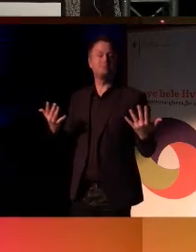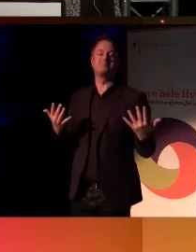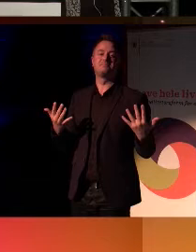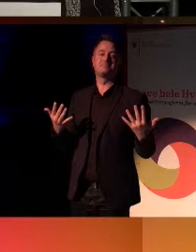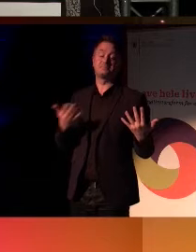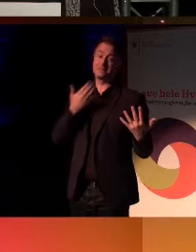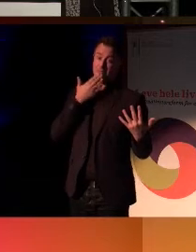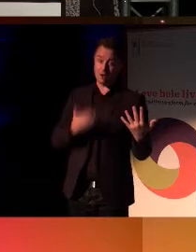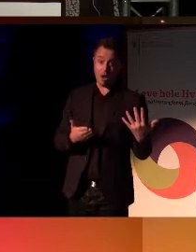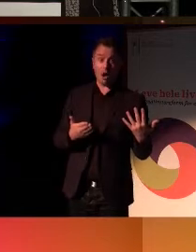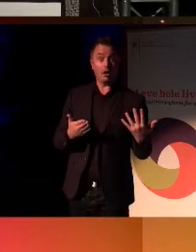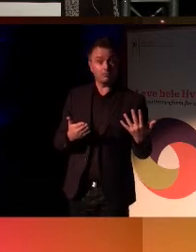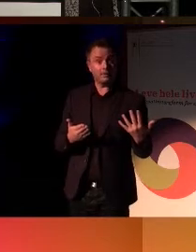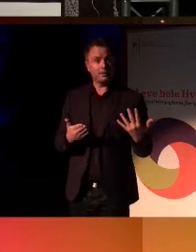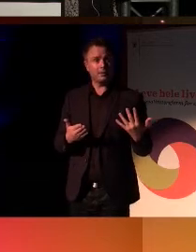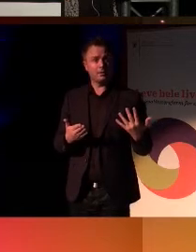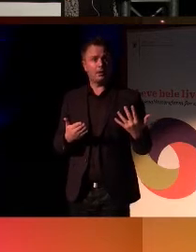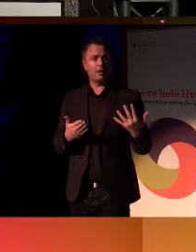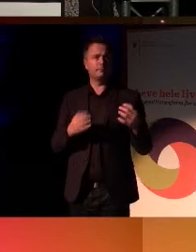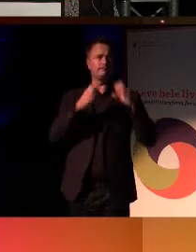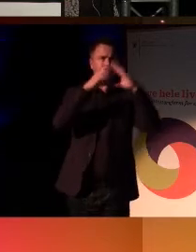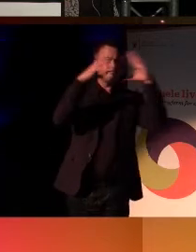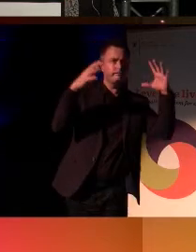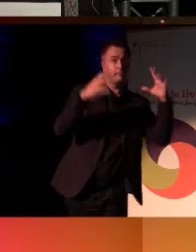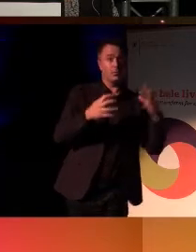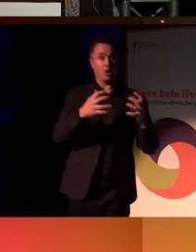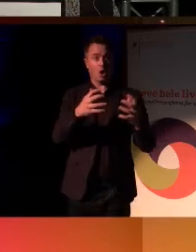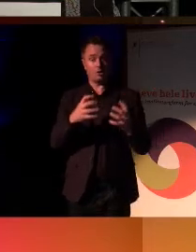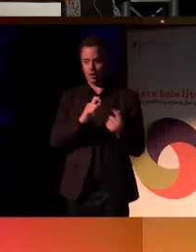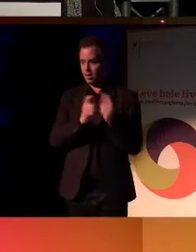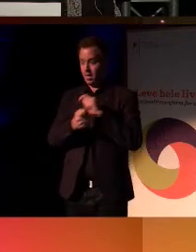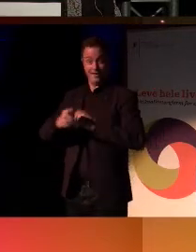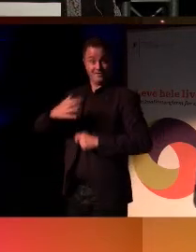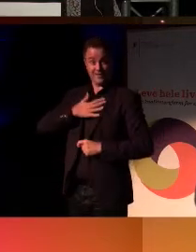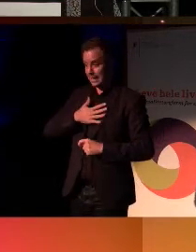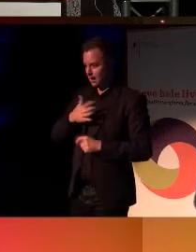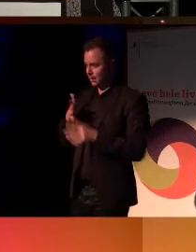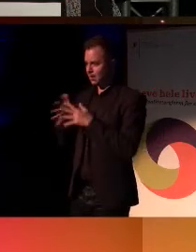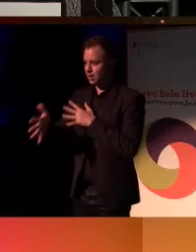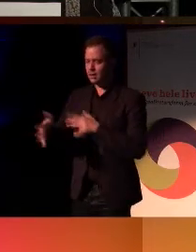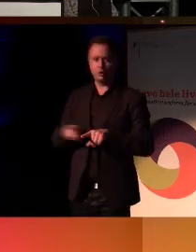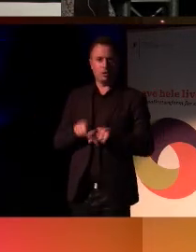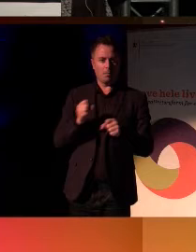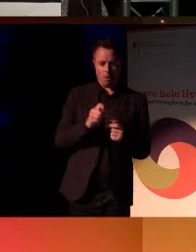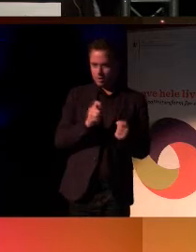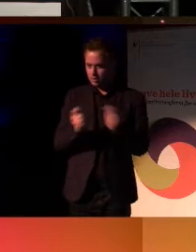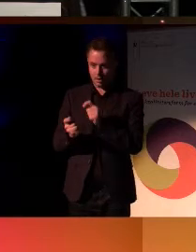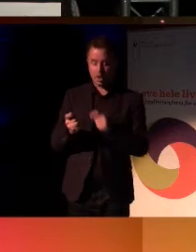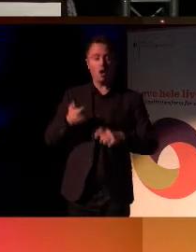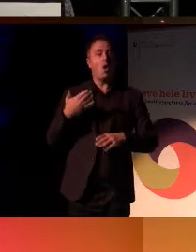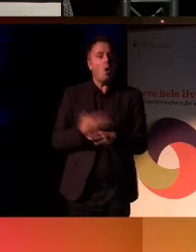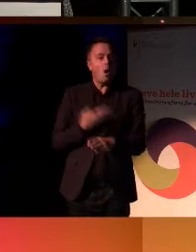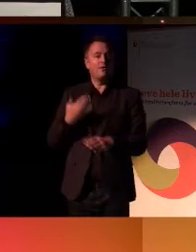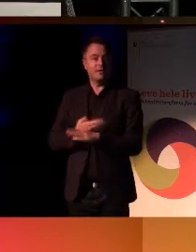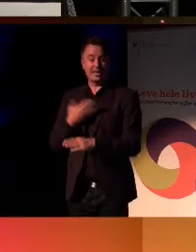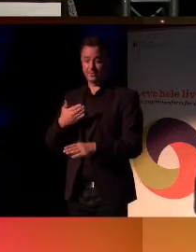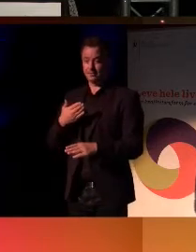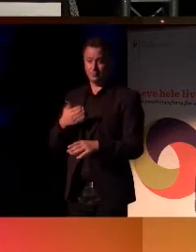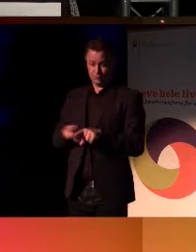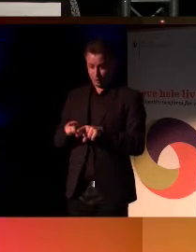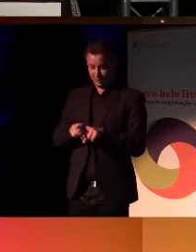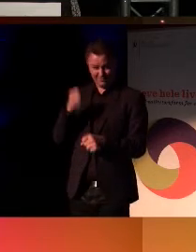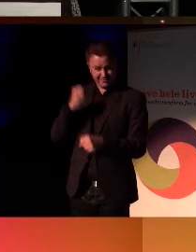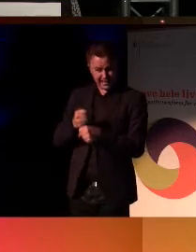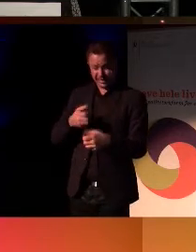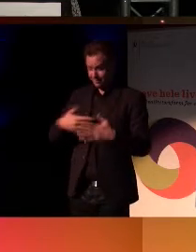skal videre til å ville og gjøre, så må vi gjøre en øvelse for å få til virkelig fagutvikling